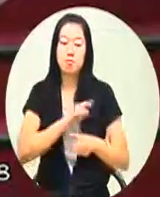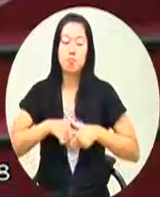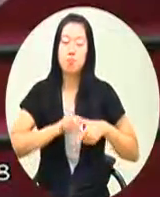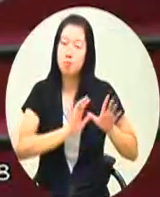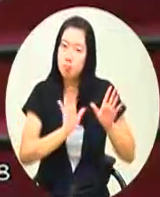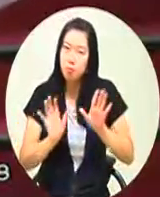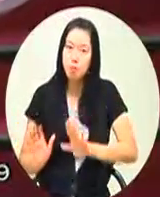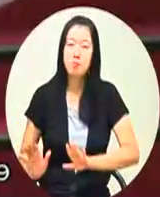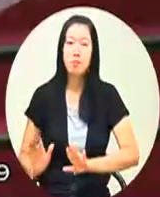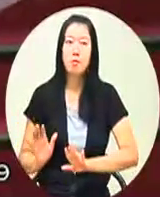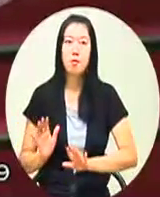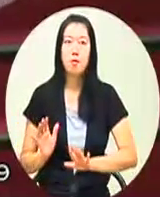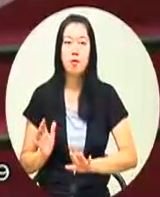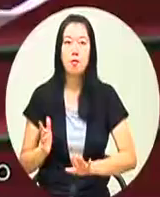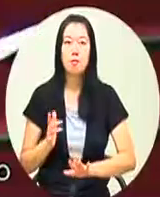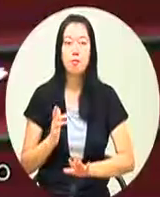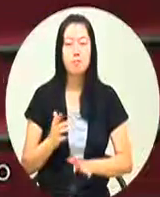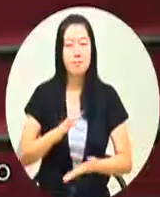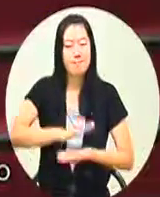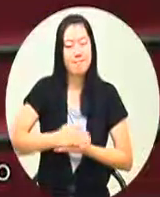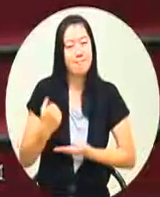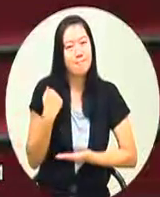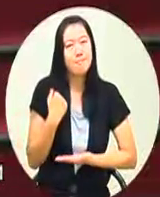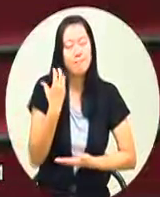着比较没有压力的